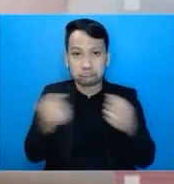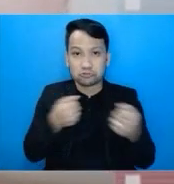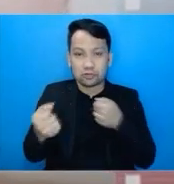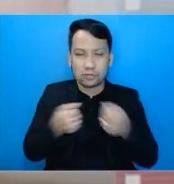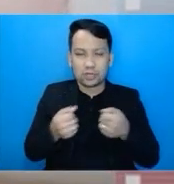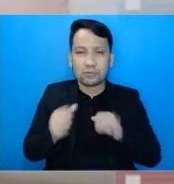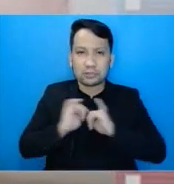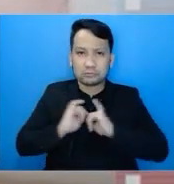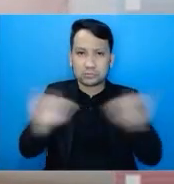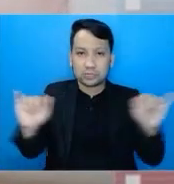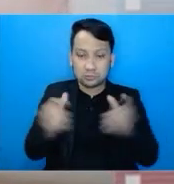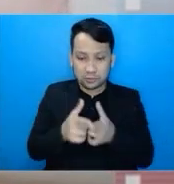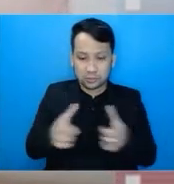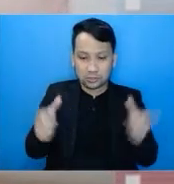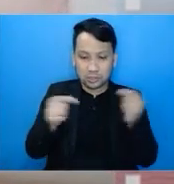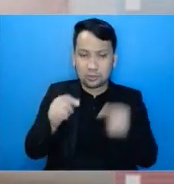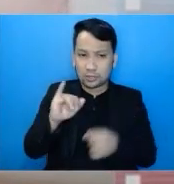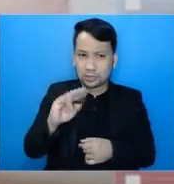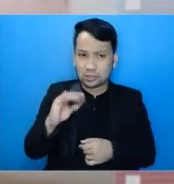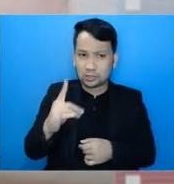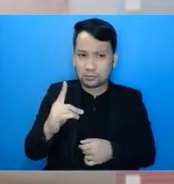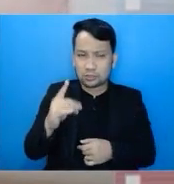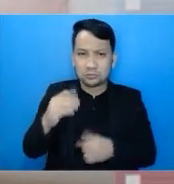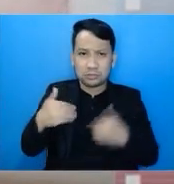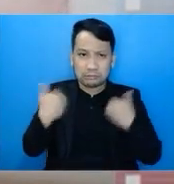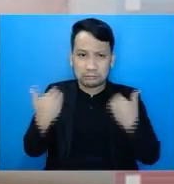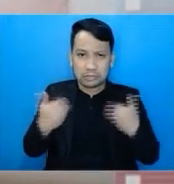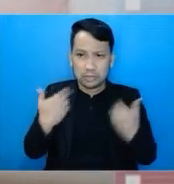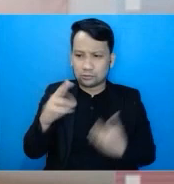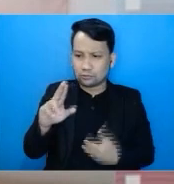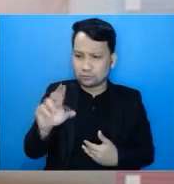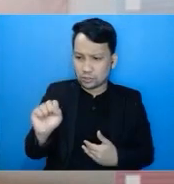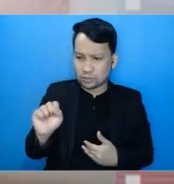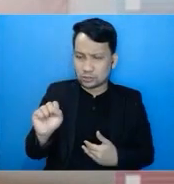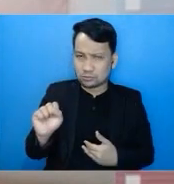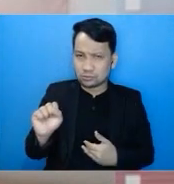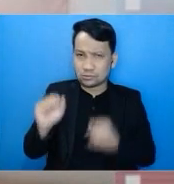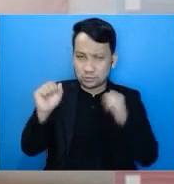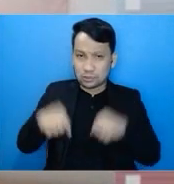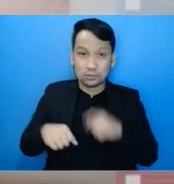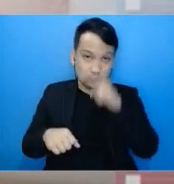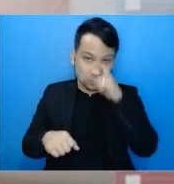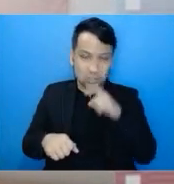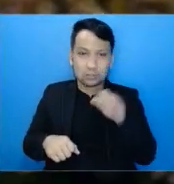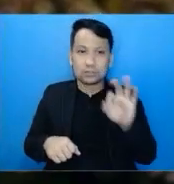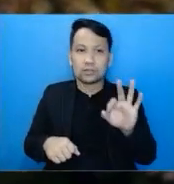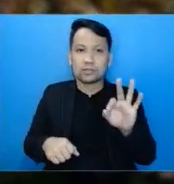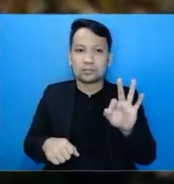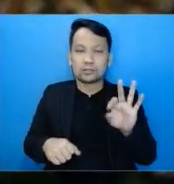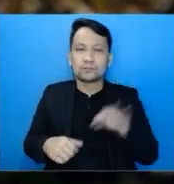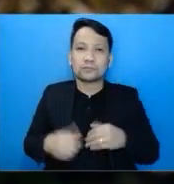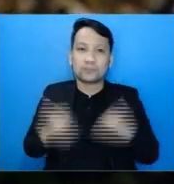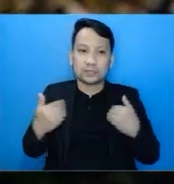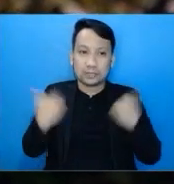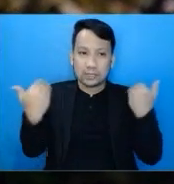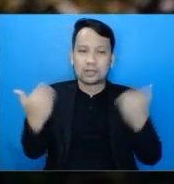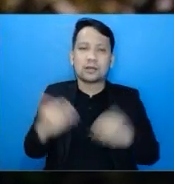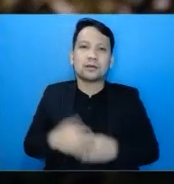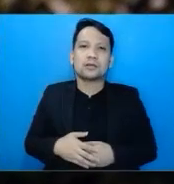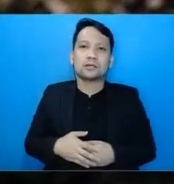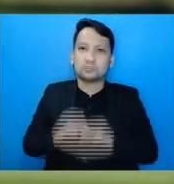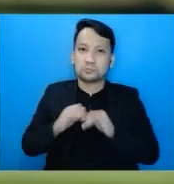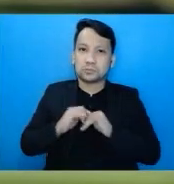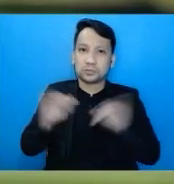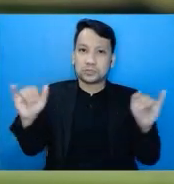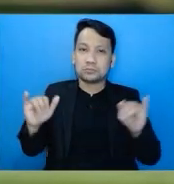Japanese si Inbi Park bilang pinakabatang US Open Women's Champion sa edad na 19 years old. At bukod sa history,